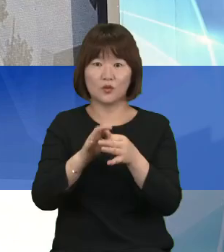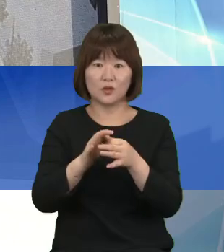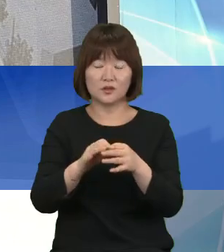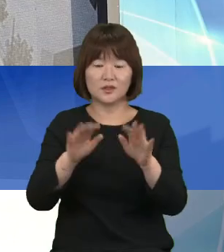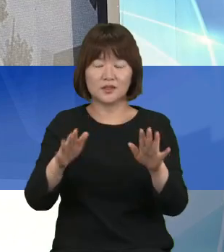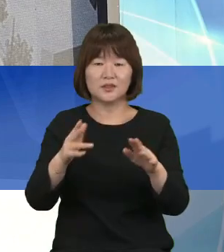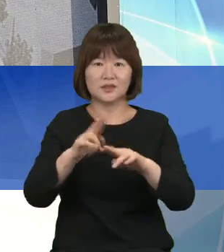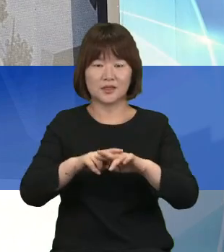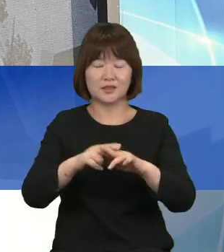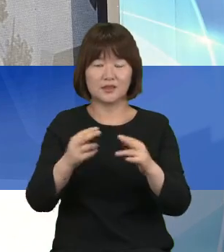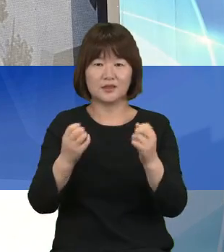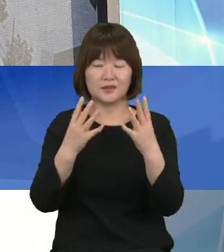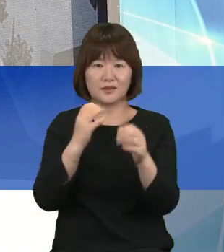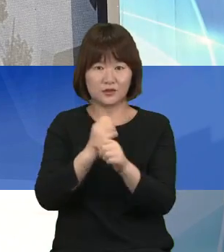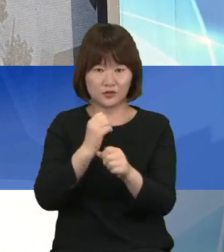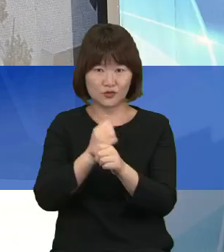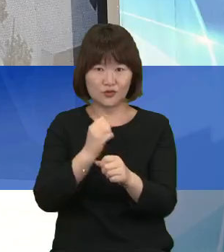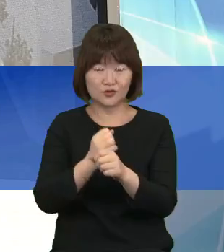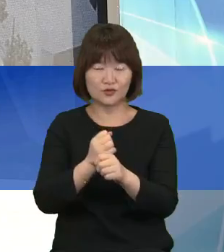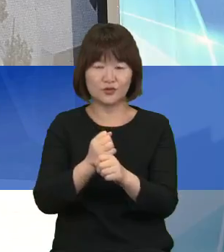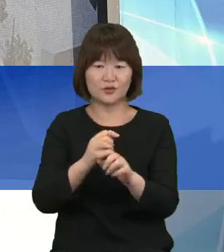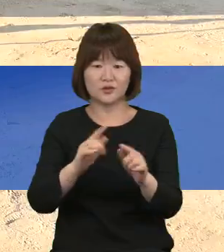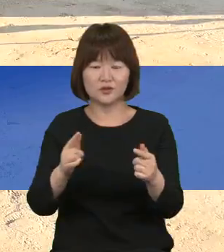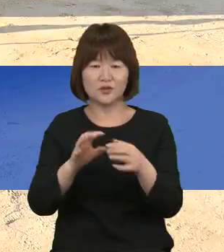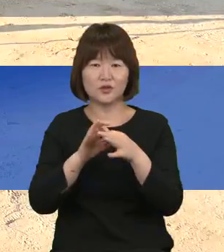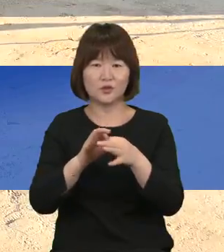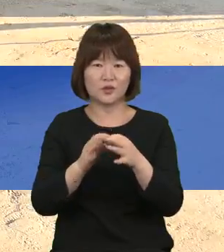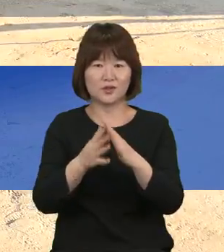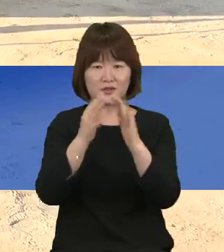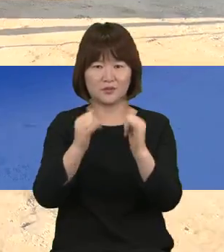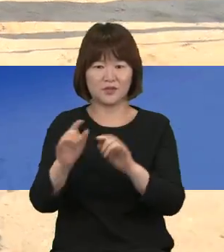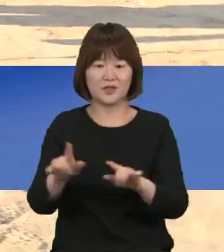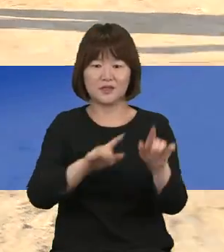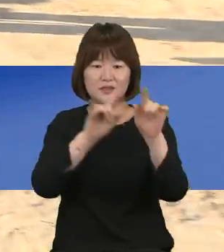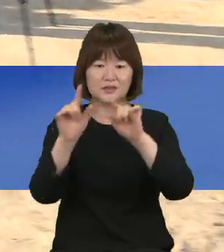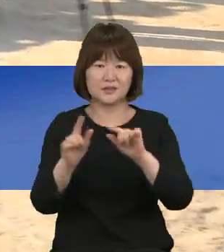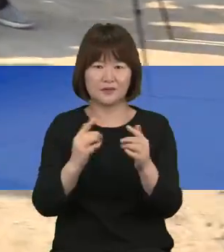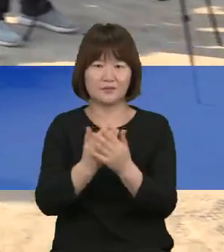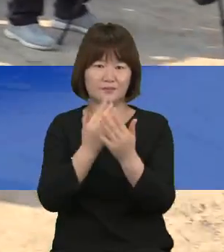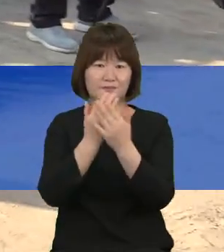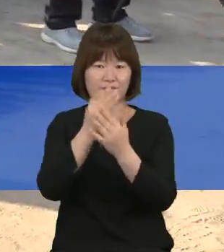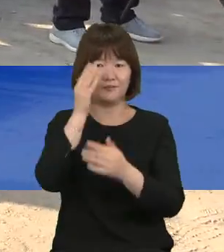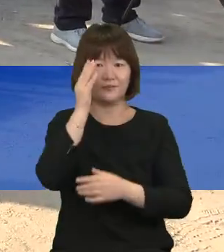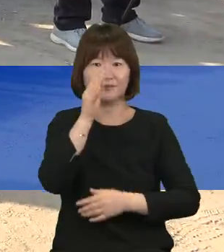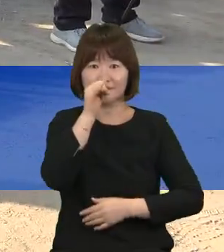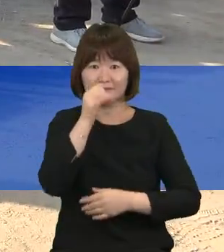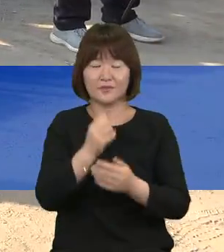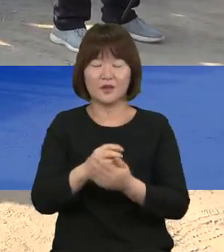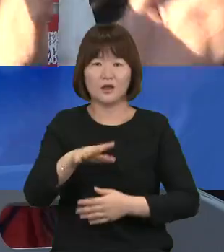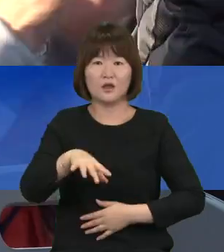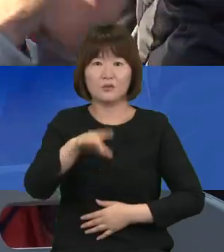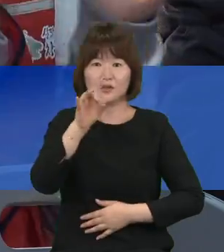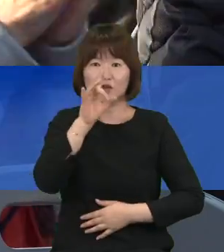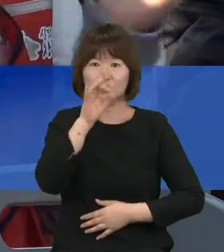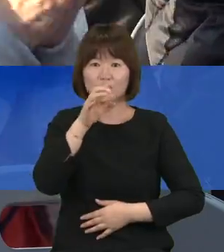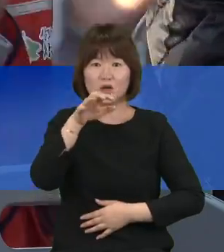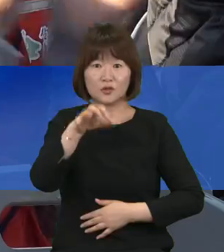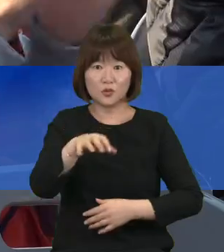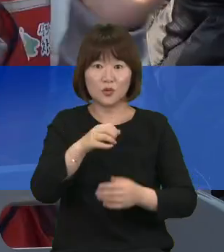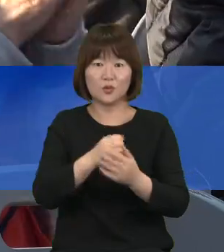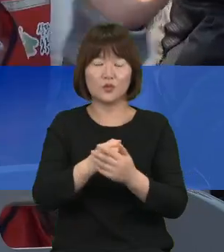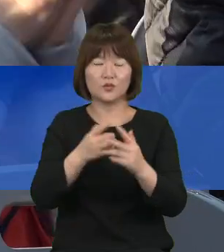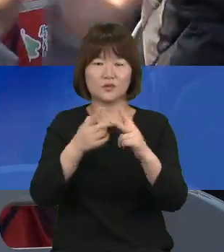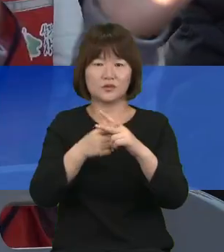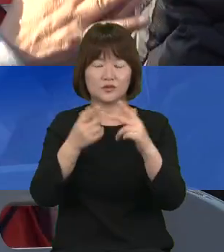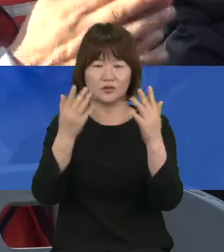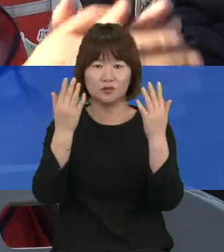창출, 지역경제 활성화 등 시민의 삶의 질 향상을 기대하고 있습니다. 먼저 중앙동 도시재생 뉴딜